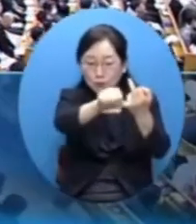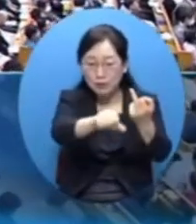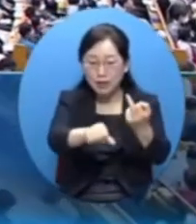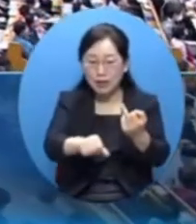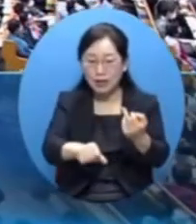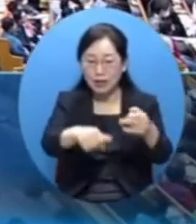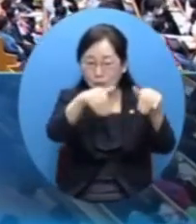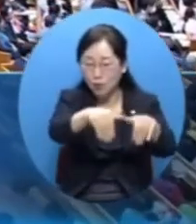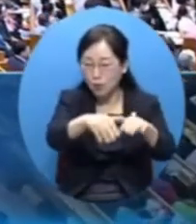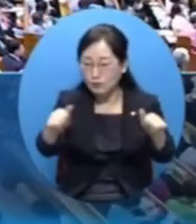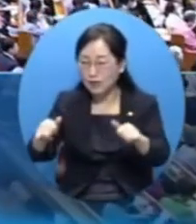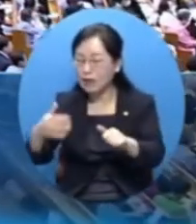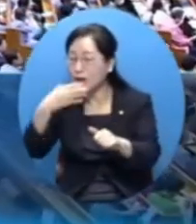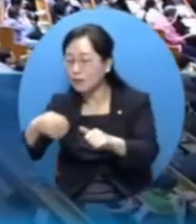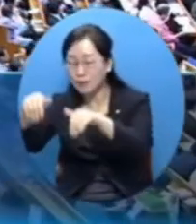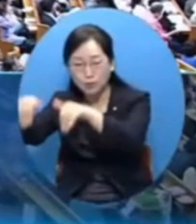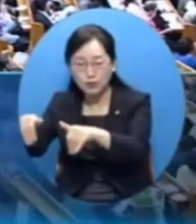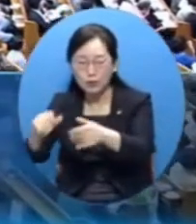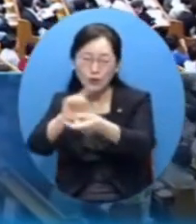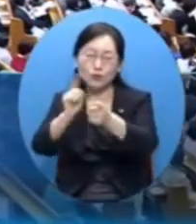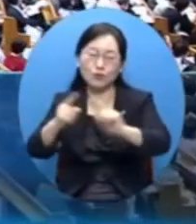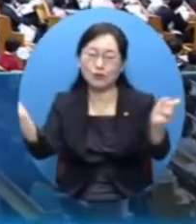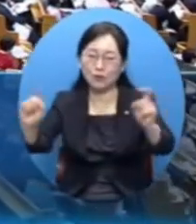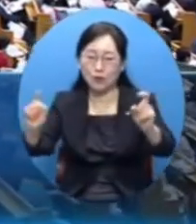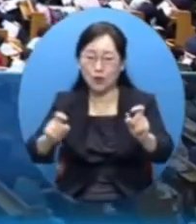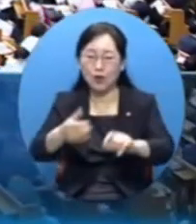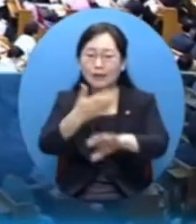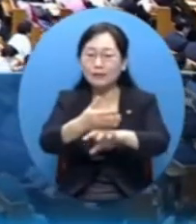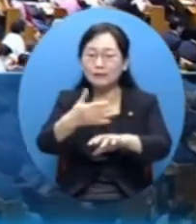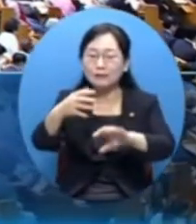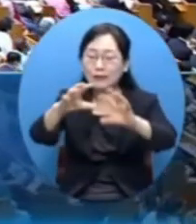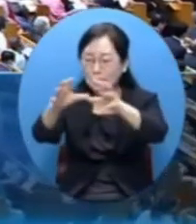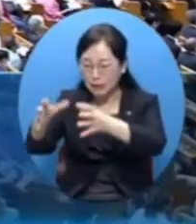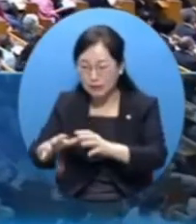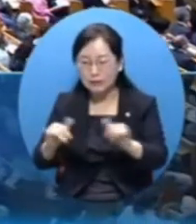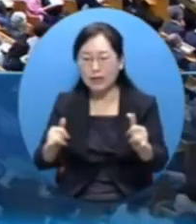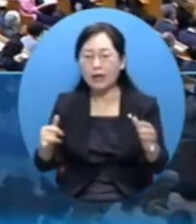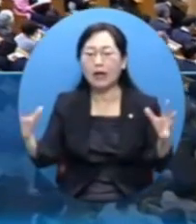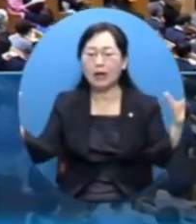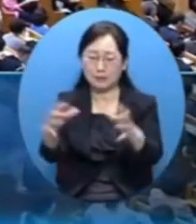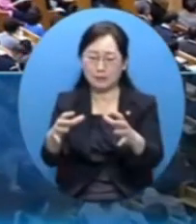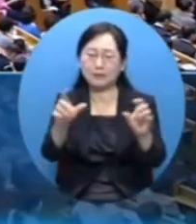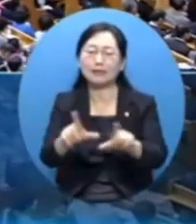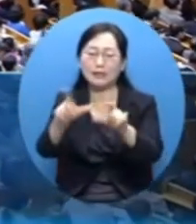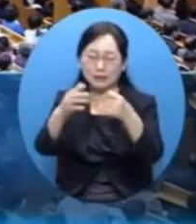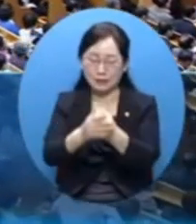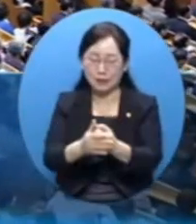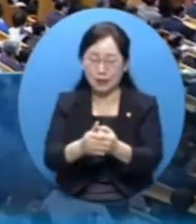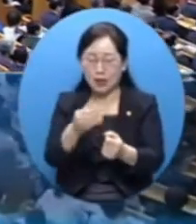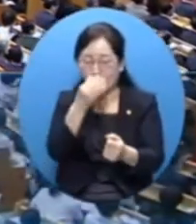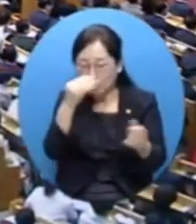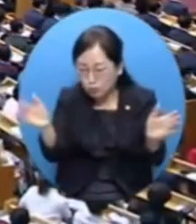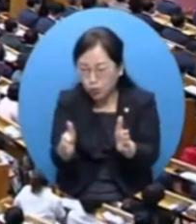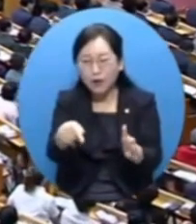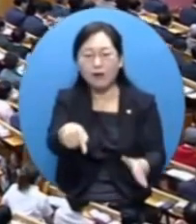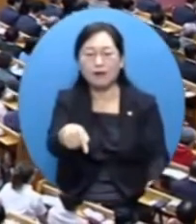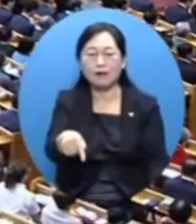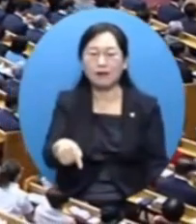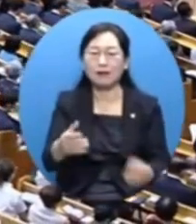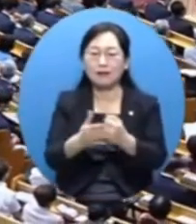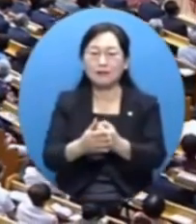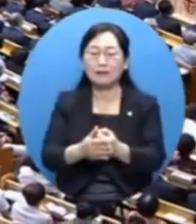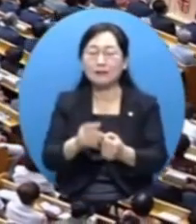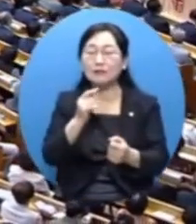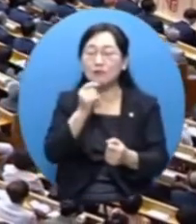다투고 또 가나한 사람과 불리 사람도 그 땅에 거주하였다 성경은 말씀합니다 그들의 소유가 점점 늘어나면서 그